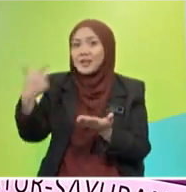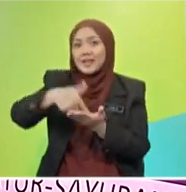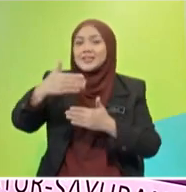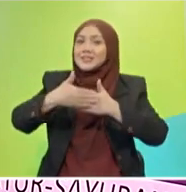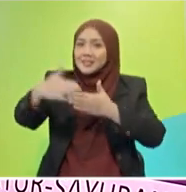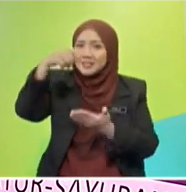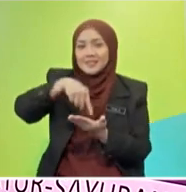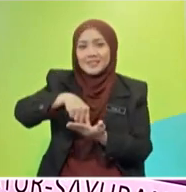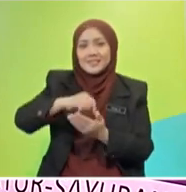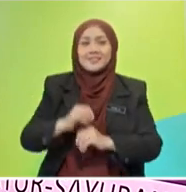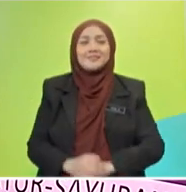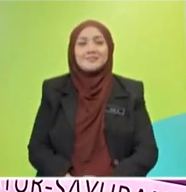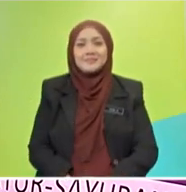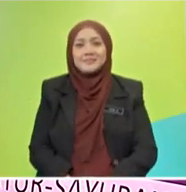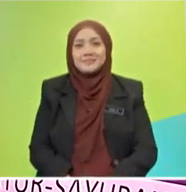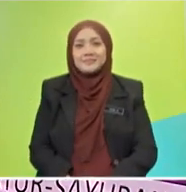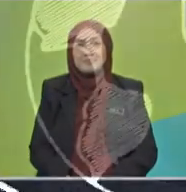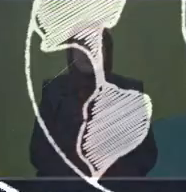selepas ini